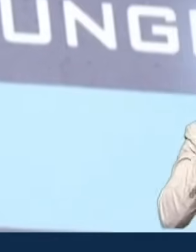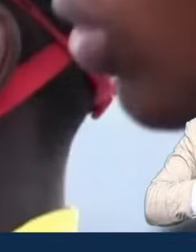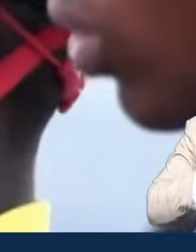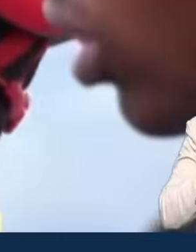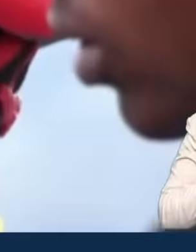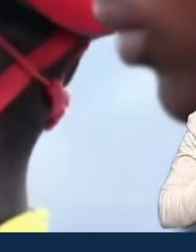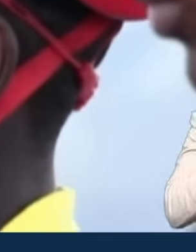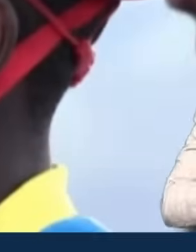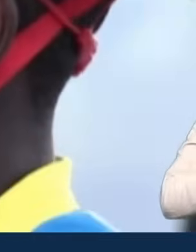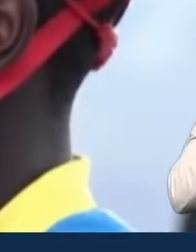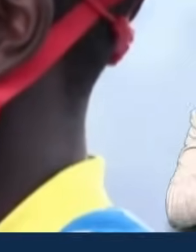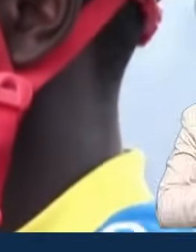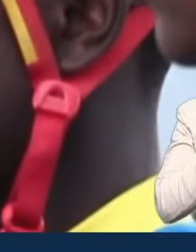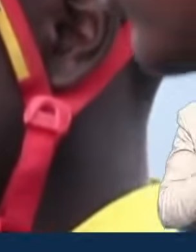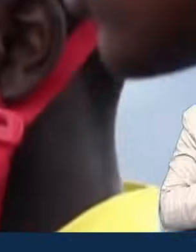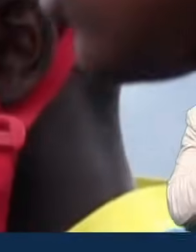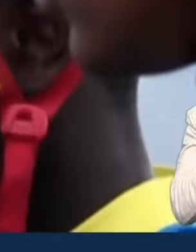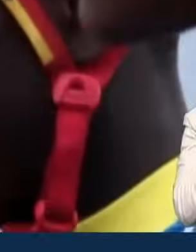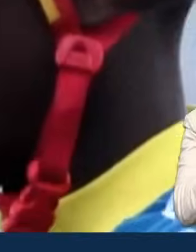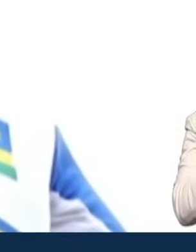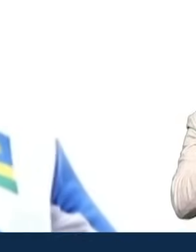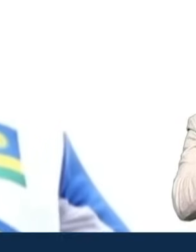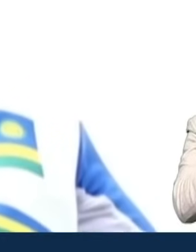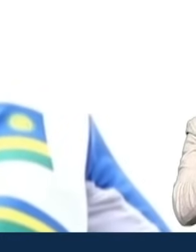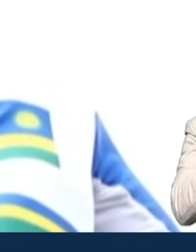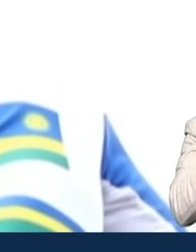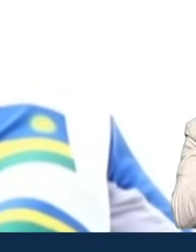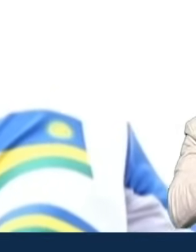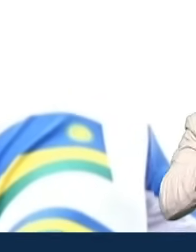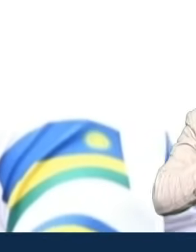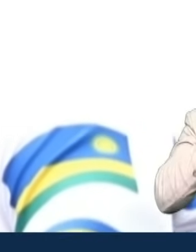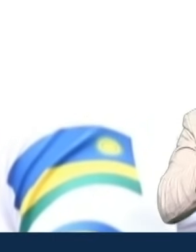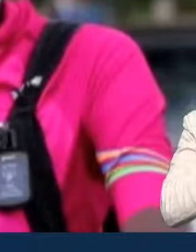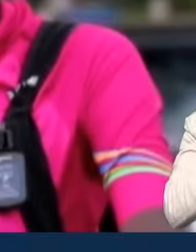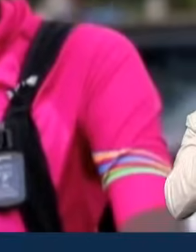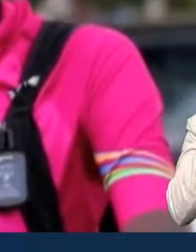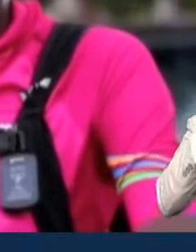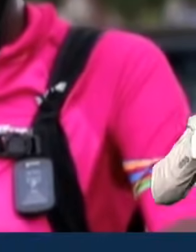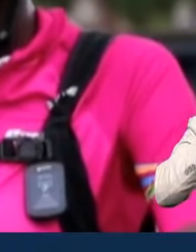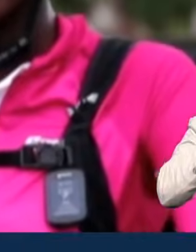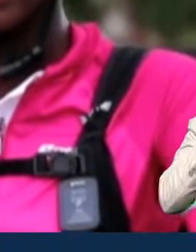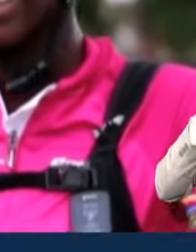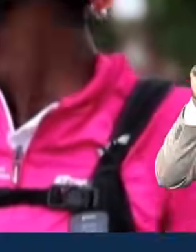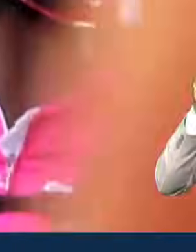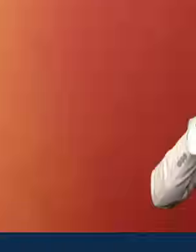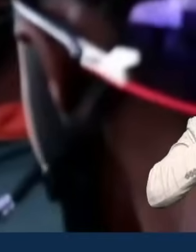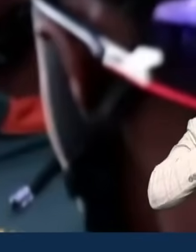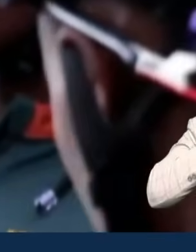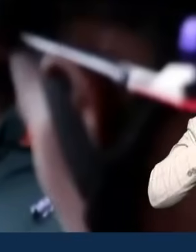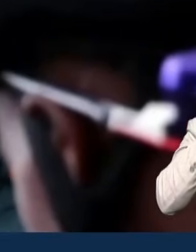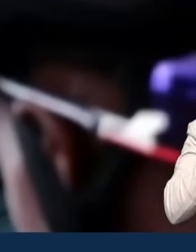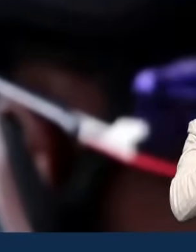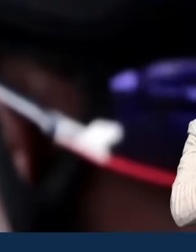wa magare ry'umusambi Grave Race ryakinwaga ku nshuro ya mbere ribera mu majyaruguru y'u Rwanda mu